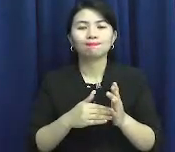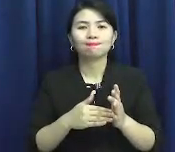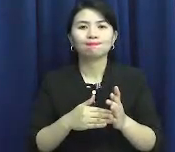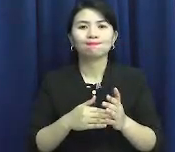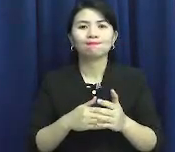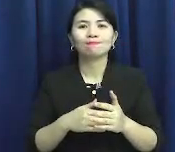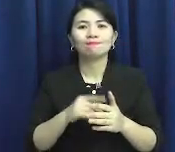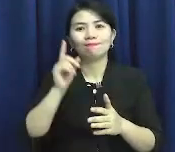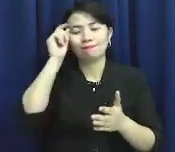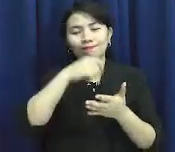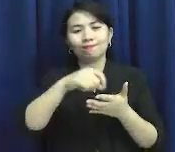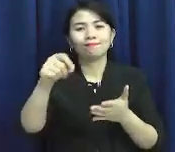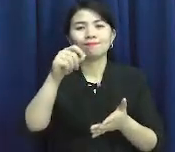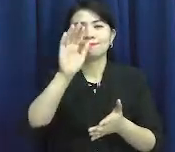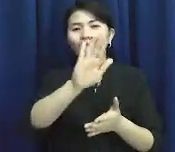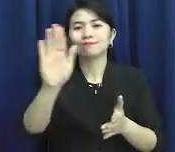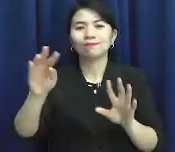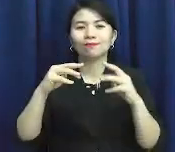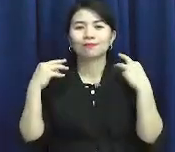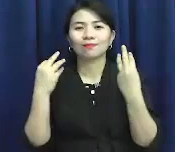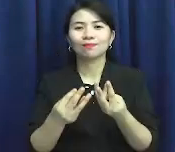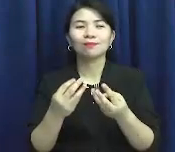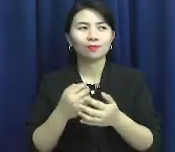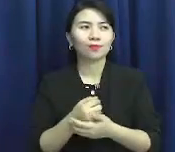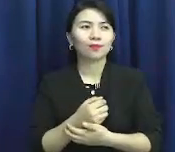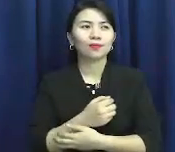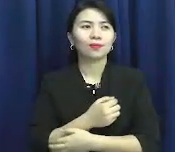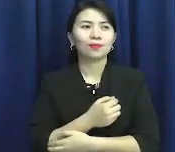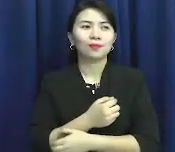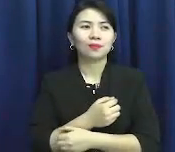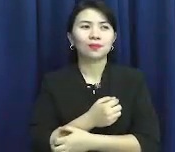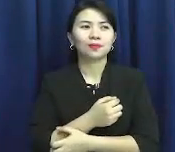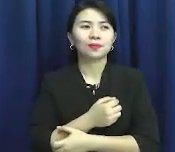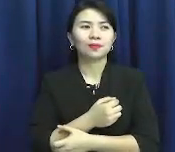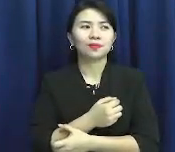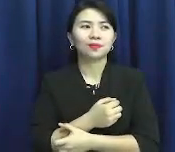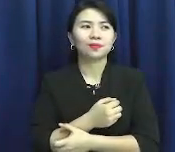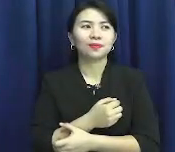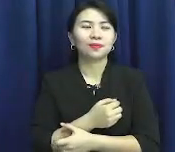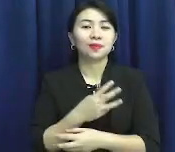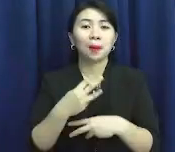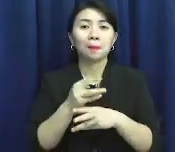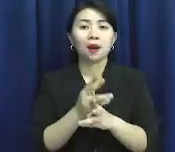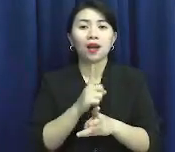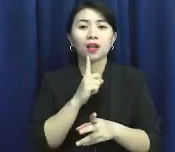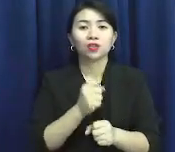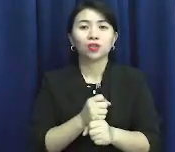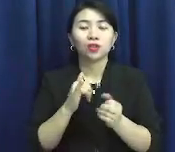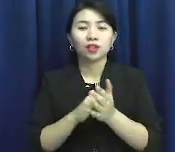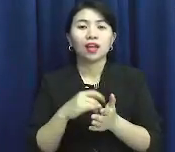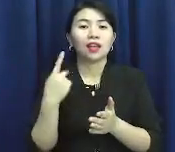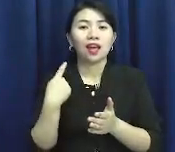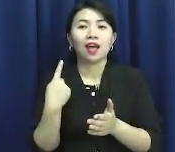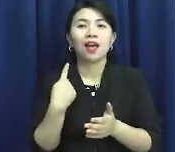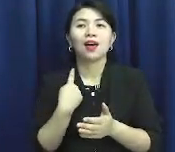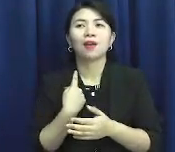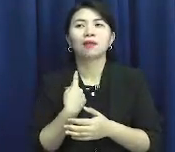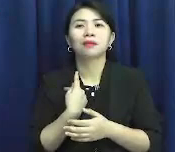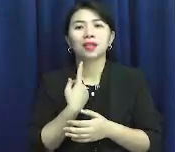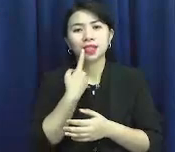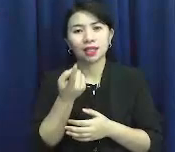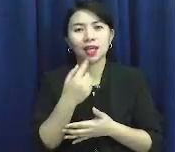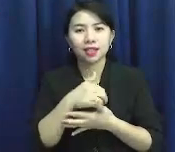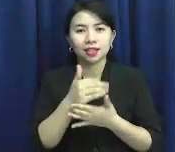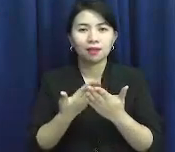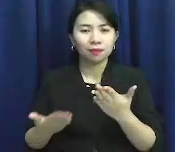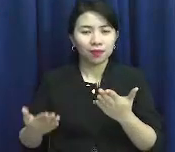make sure na may, siguraduhin nyo may reflection sila dito. You see? Now, kaya ako sinasabi sa inyo yan, mga kapatid, because of the